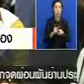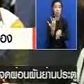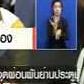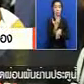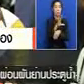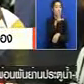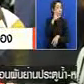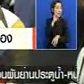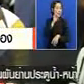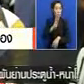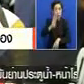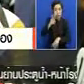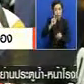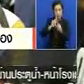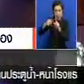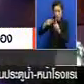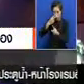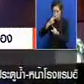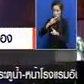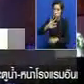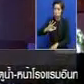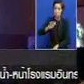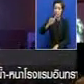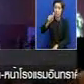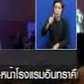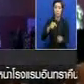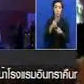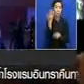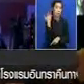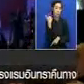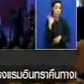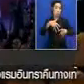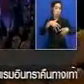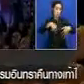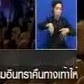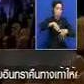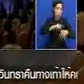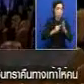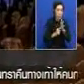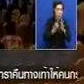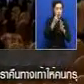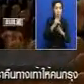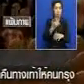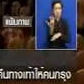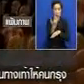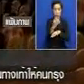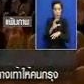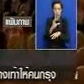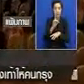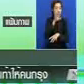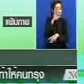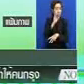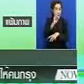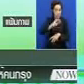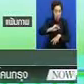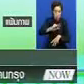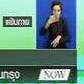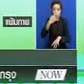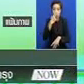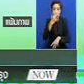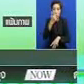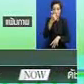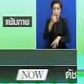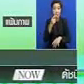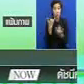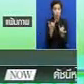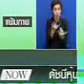วีดิจิตอลเนี่ยทิศทางดีขึ้นช่วงที่ผ่านมาคนก็เข้าสู่ระบบทีวีดิจิตอลมากขึ้นพูดถึงสัดส่วนการรับช